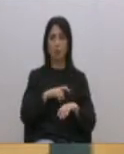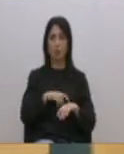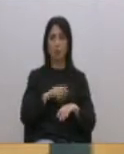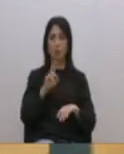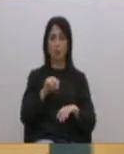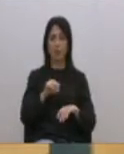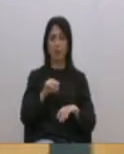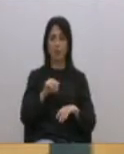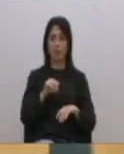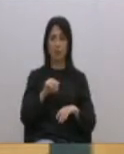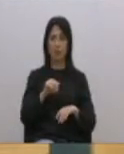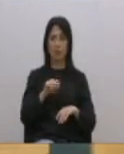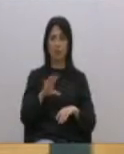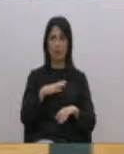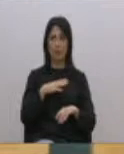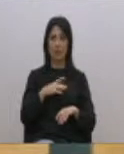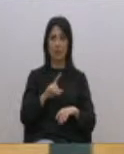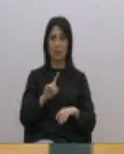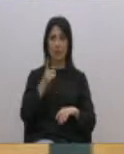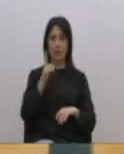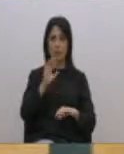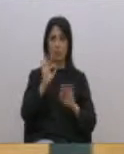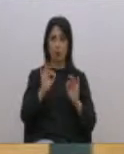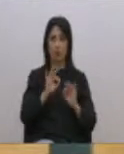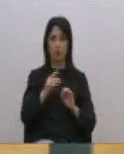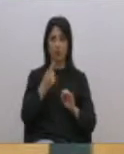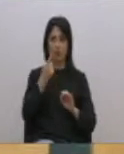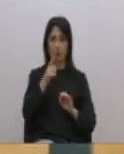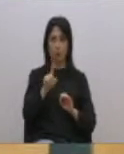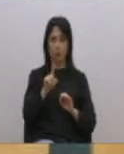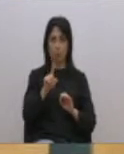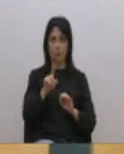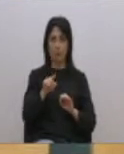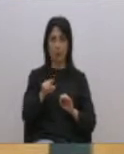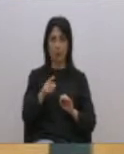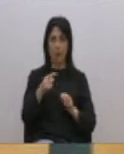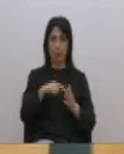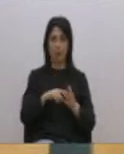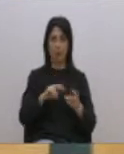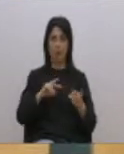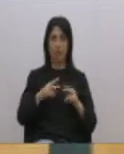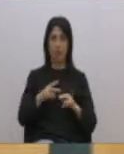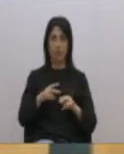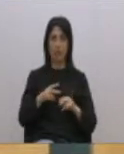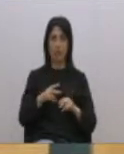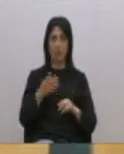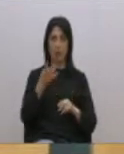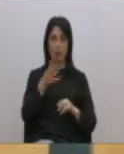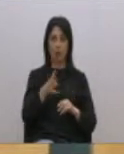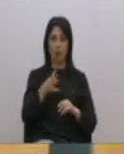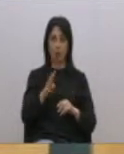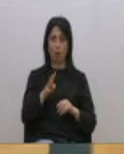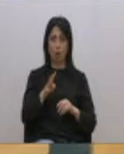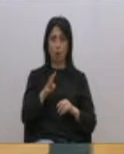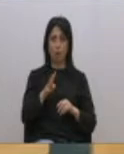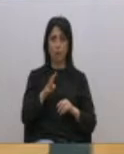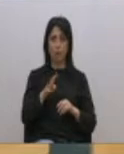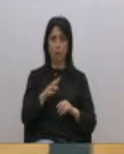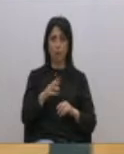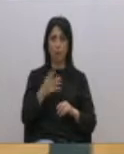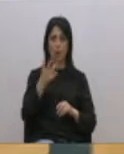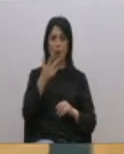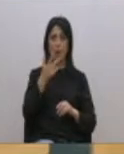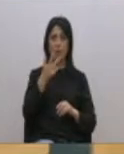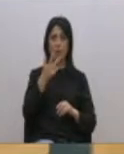და იყო თავდაპირველ პროექტში 1 წუთი, აქ მოხდა შეცვლა რომ არის 4 წუთი. ბატონო, ეს